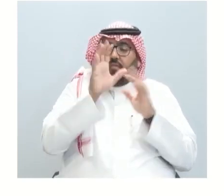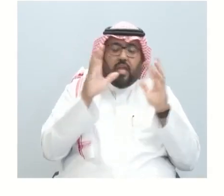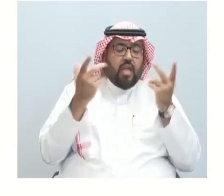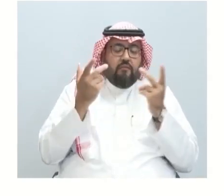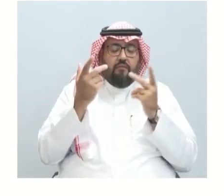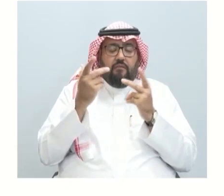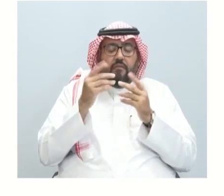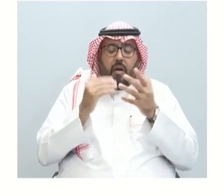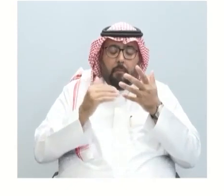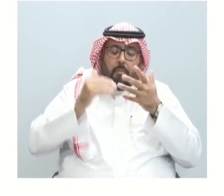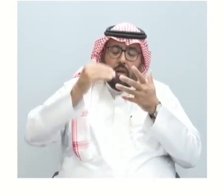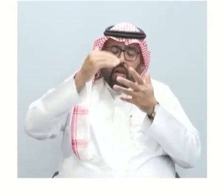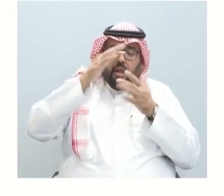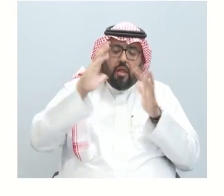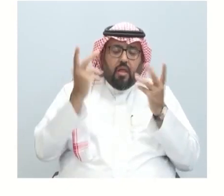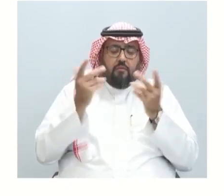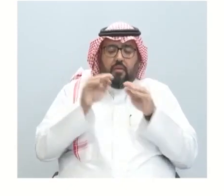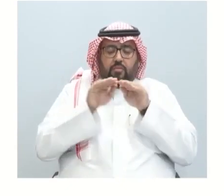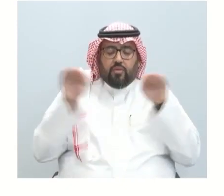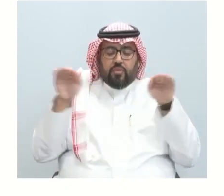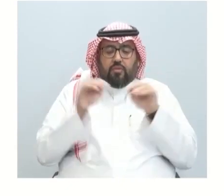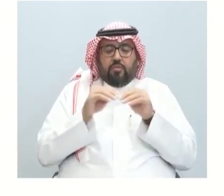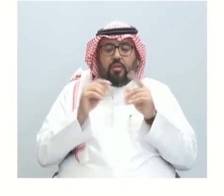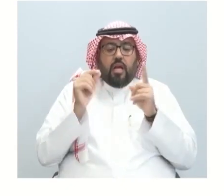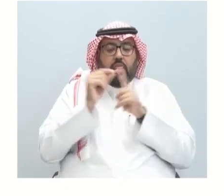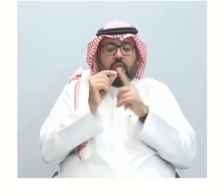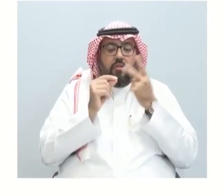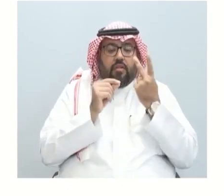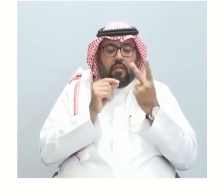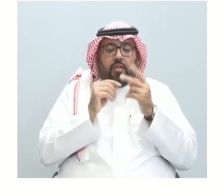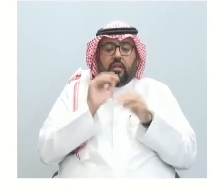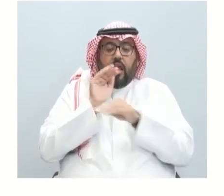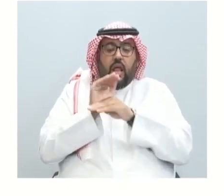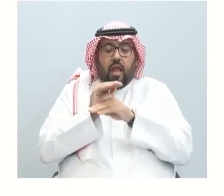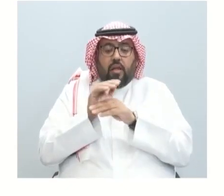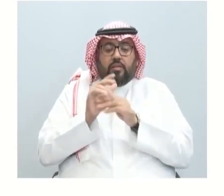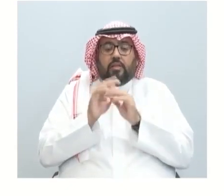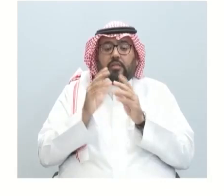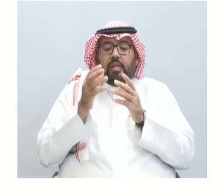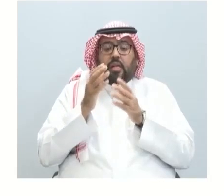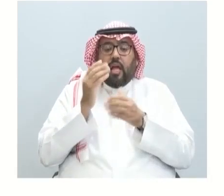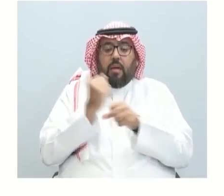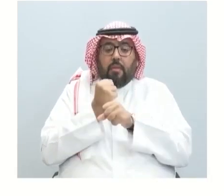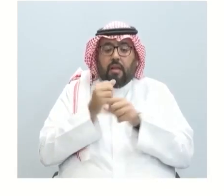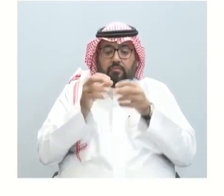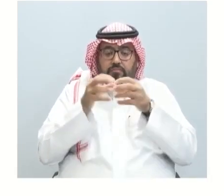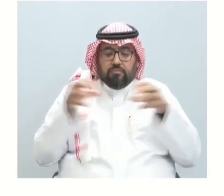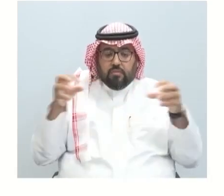احداث كل مرحله من مراحل الانقسام المتساوي في الهدف الثاني بان تشرح وتشرح عمليه انقسام